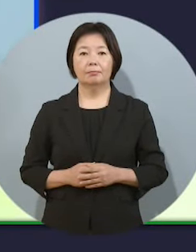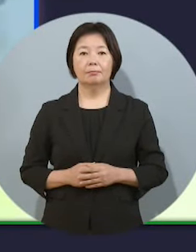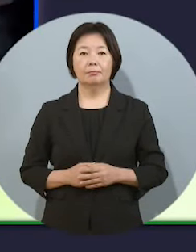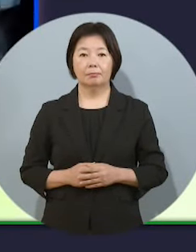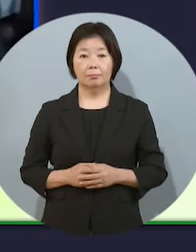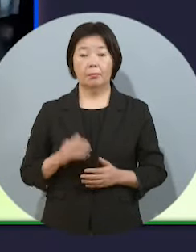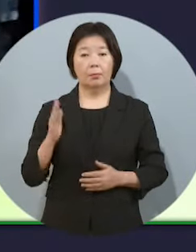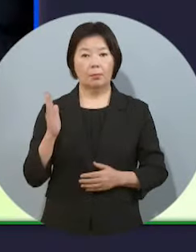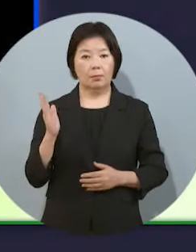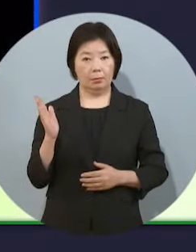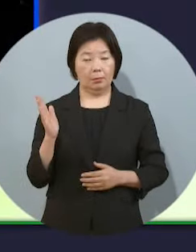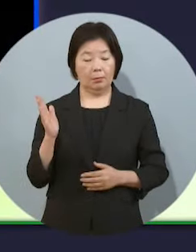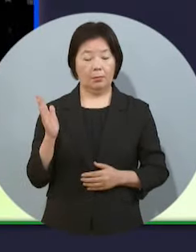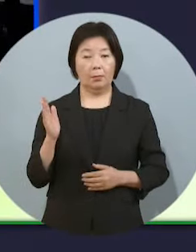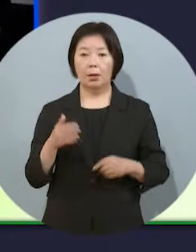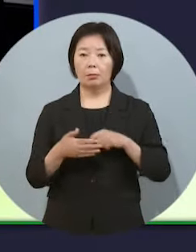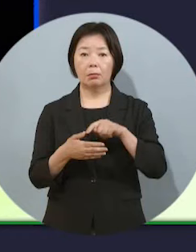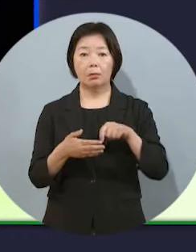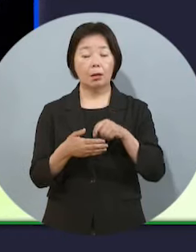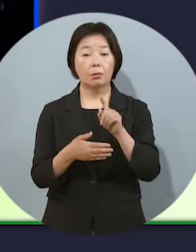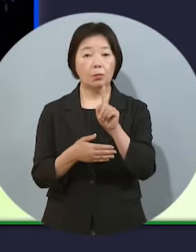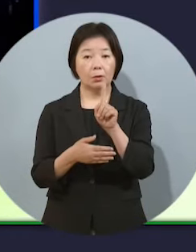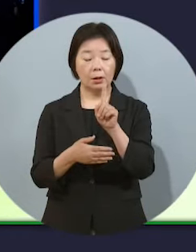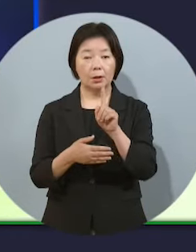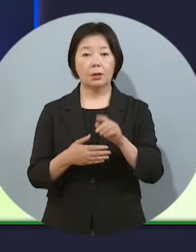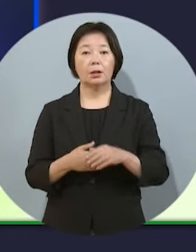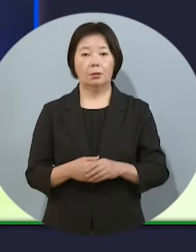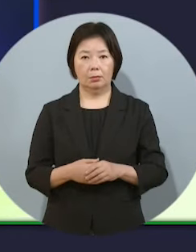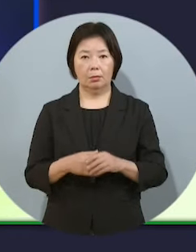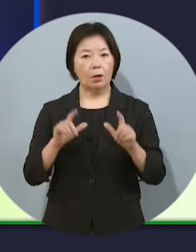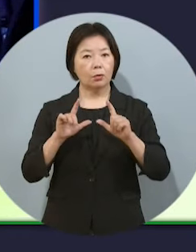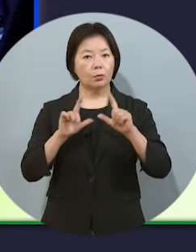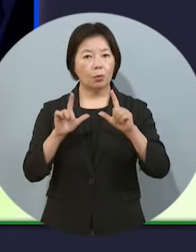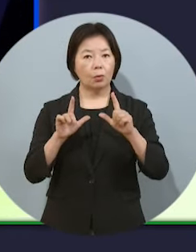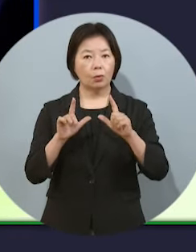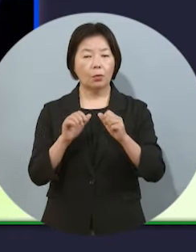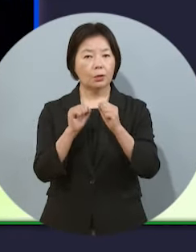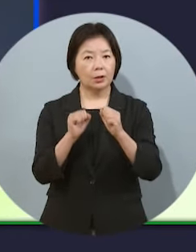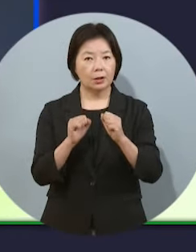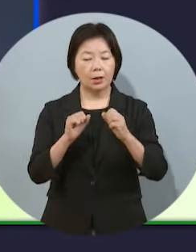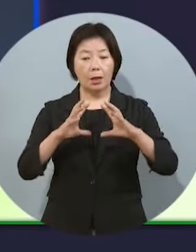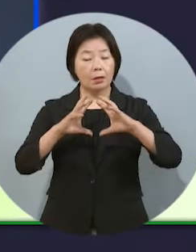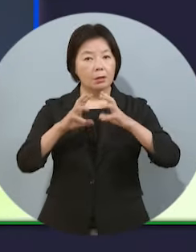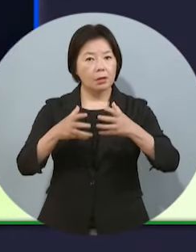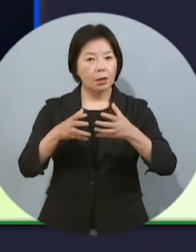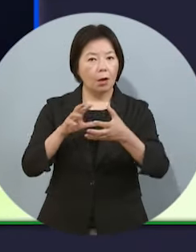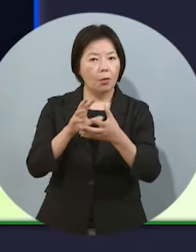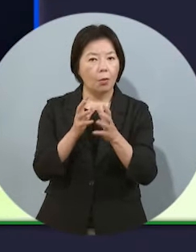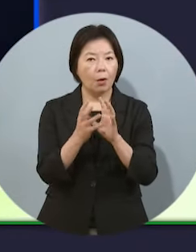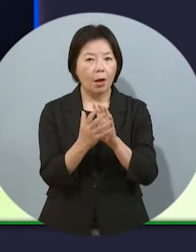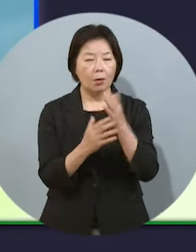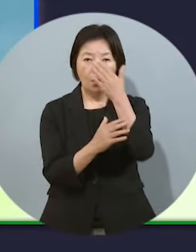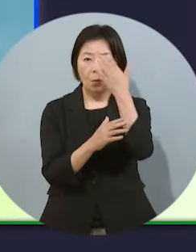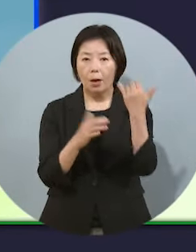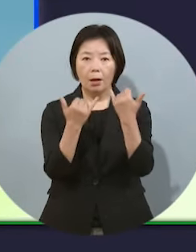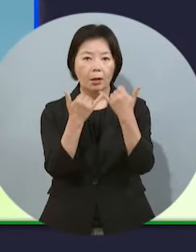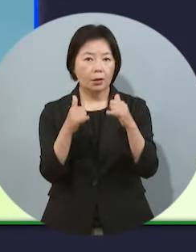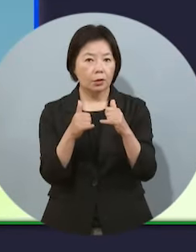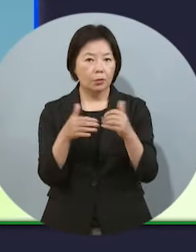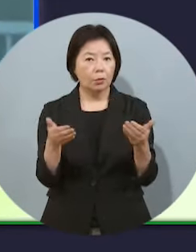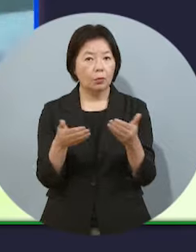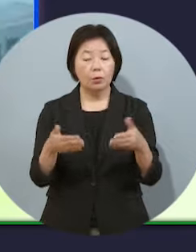東京スタートアップゲートウェイは、東京から世界を変える若き起業家を生み出す